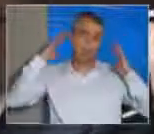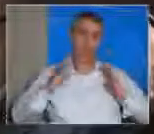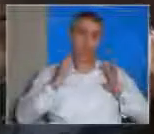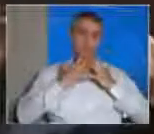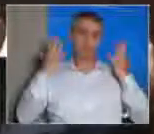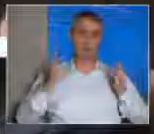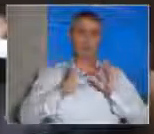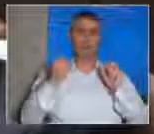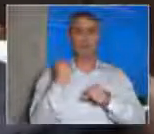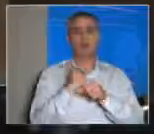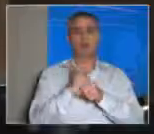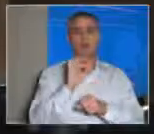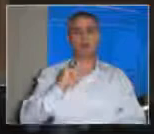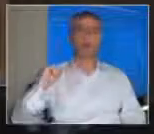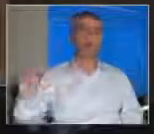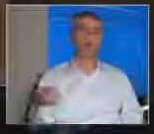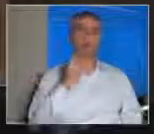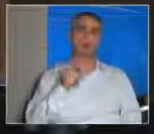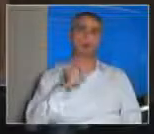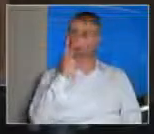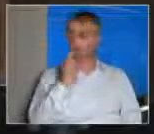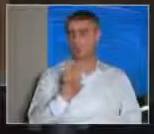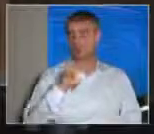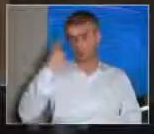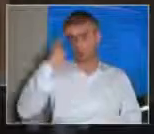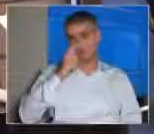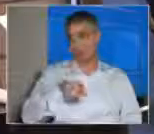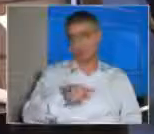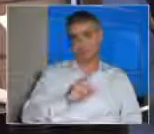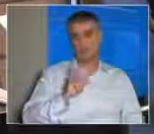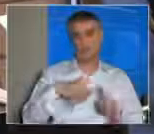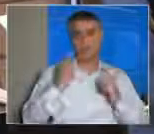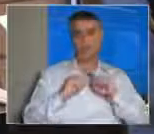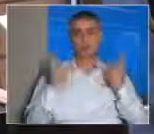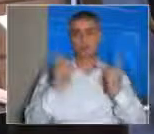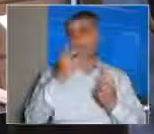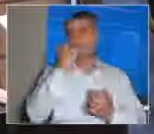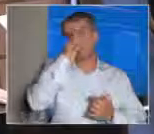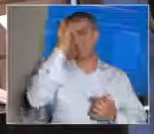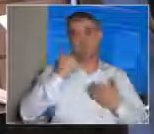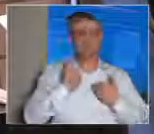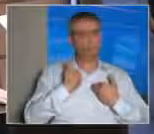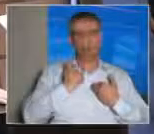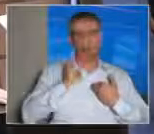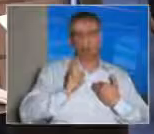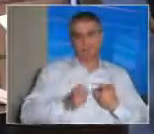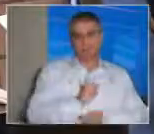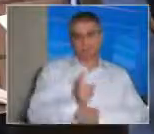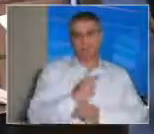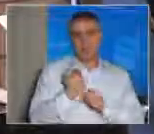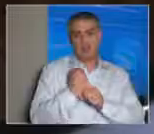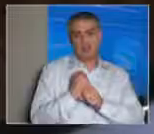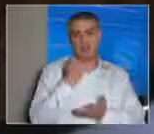מאוד בתחילת עבודתה של כל כנסת מבחינה הזאת. אני מניח שהכנסת הזאת לא תהיה שנה, אמנם למזלנו היא לא תצטרך מיידית